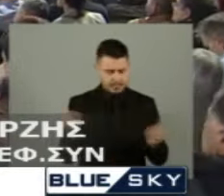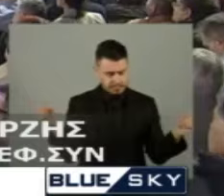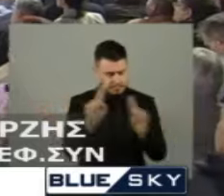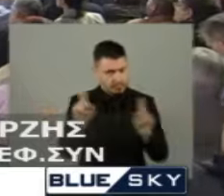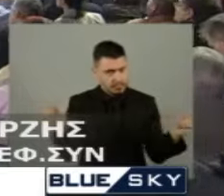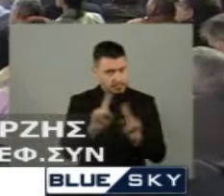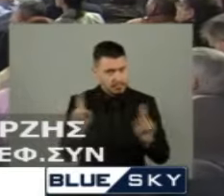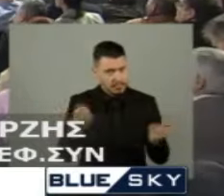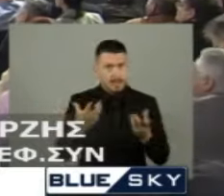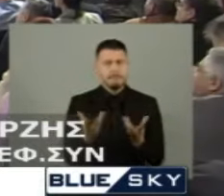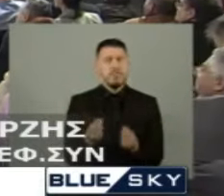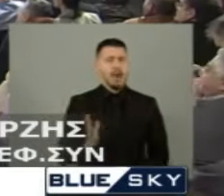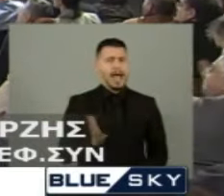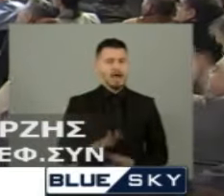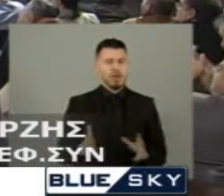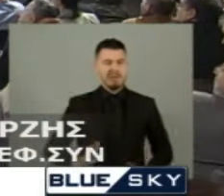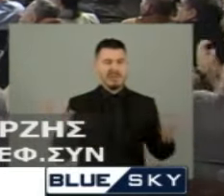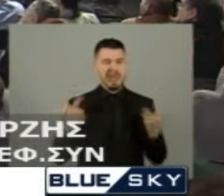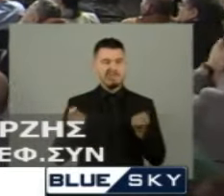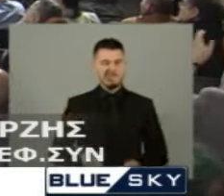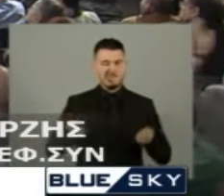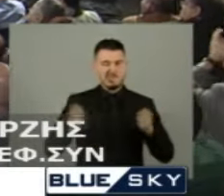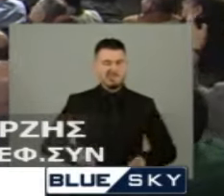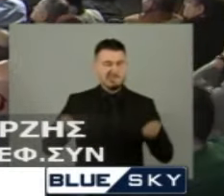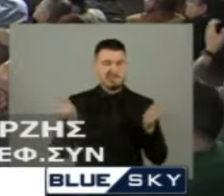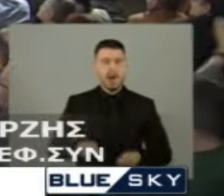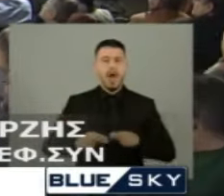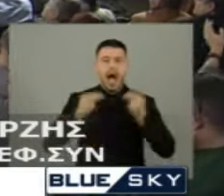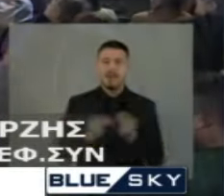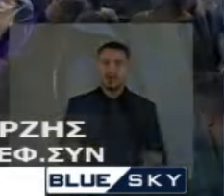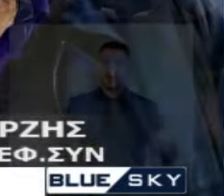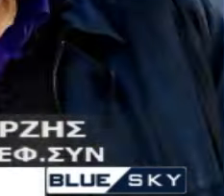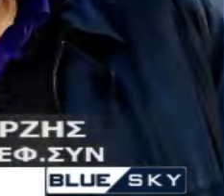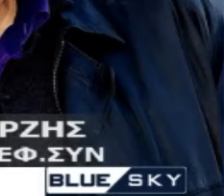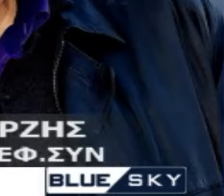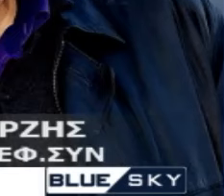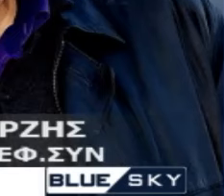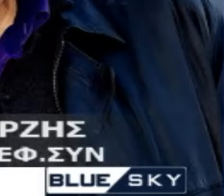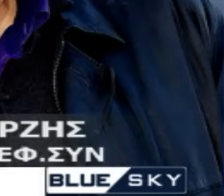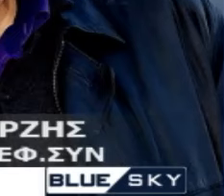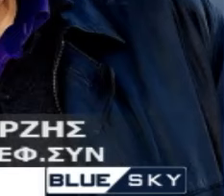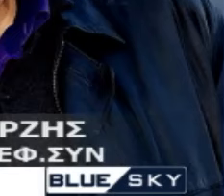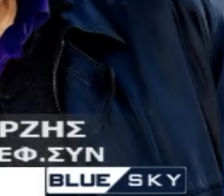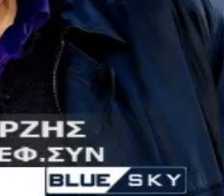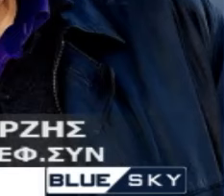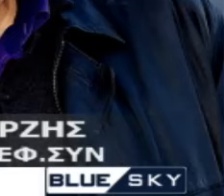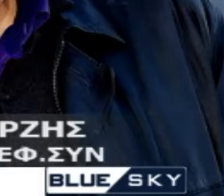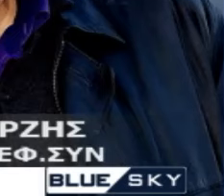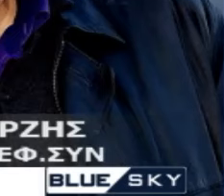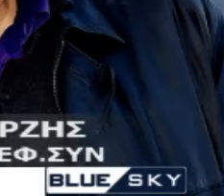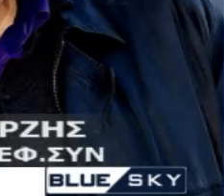μπροστά κλπ. Προφανώς υπάρχει θέμα και είναι σίγουρο ότι ο ΣΥΡΙΖΑ θα απασχολεί πάρα πολύ το επόμενο